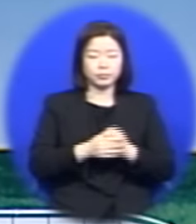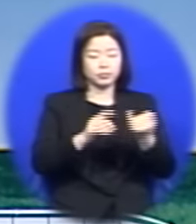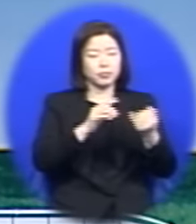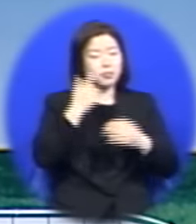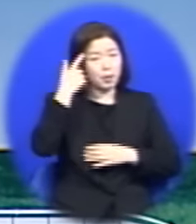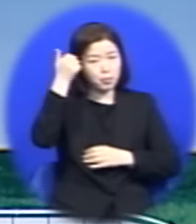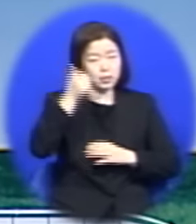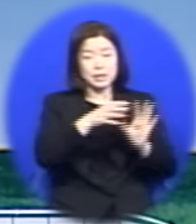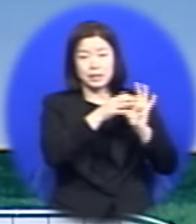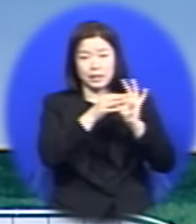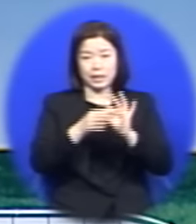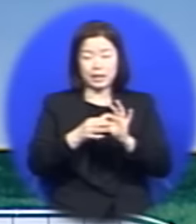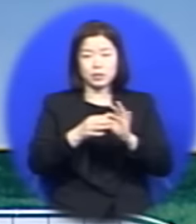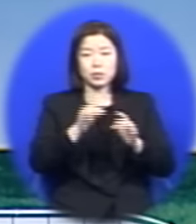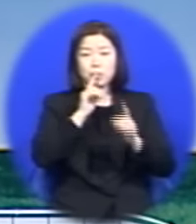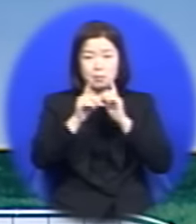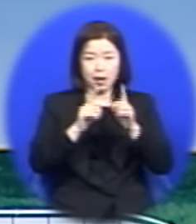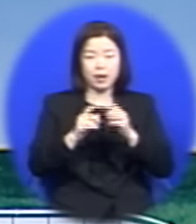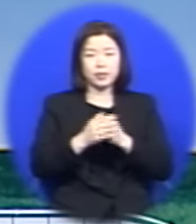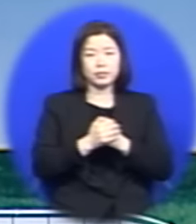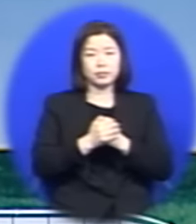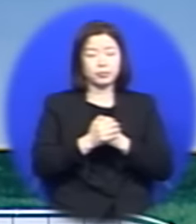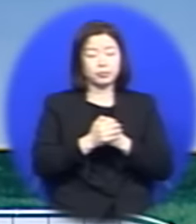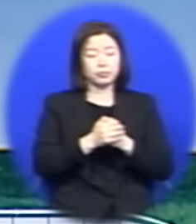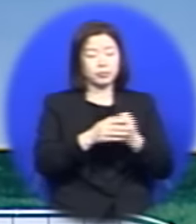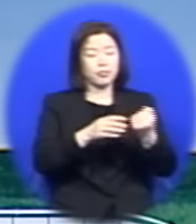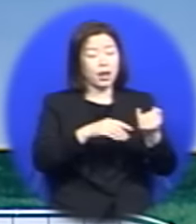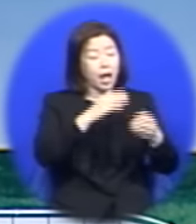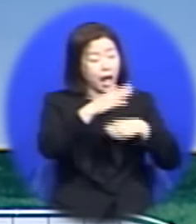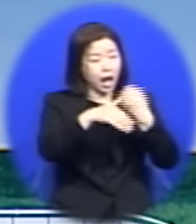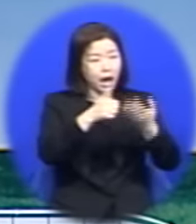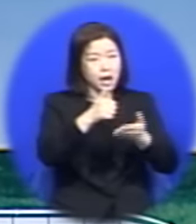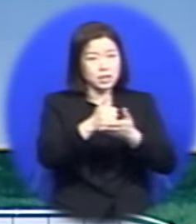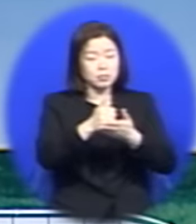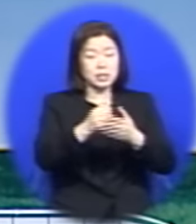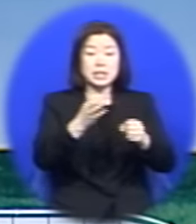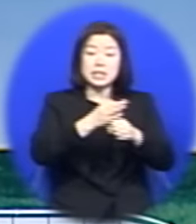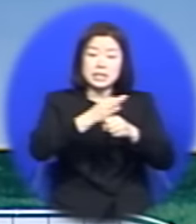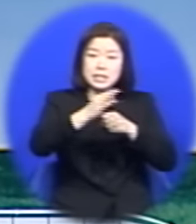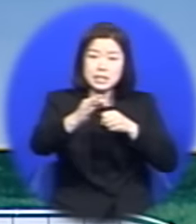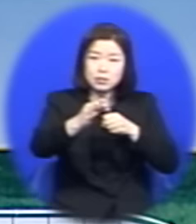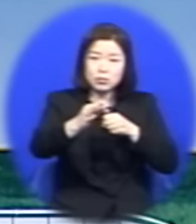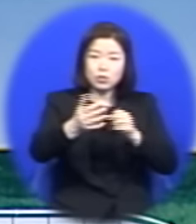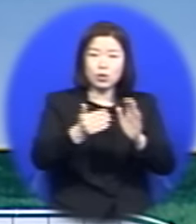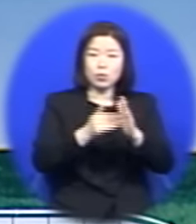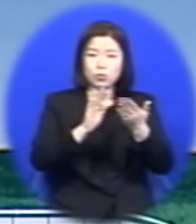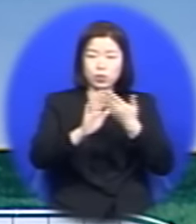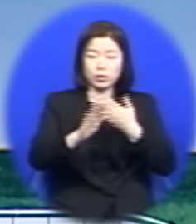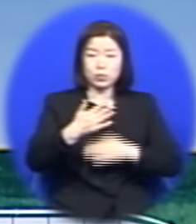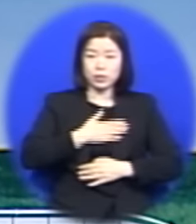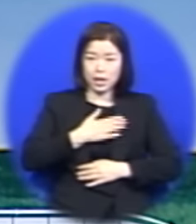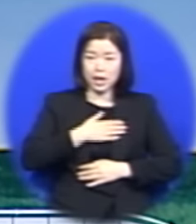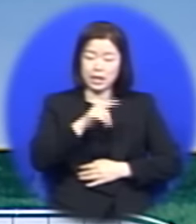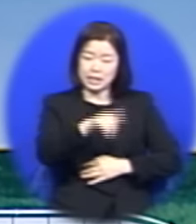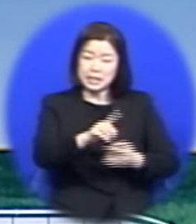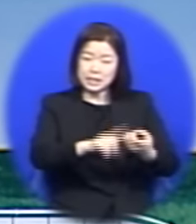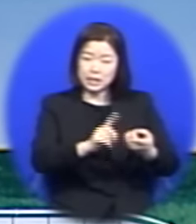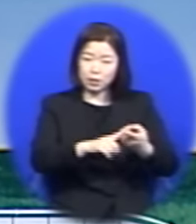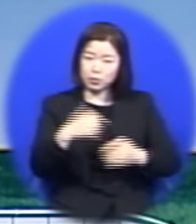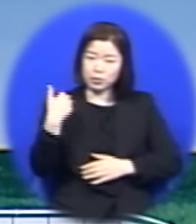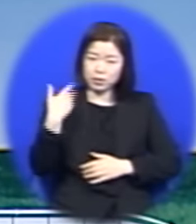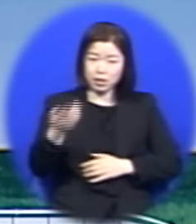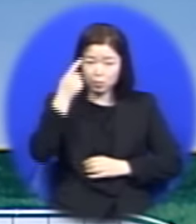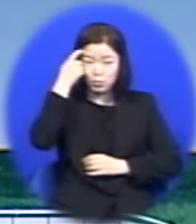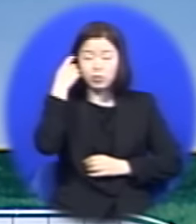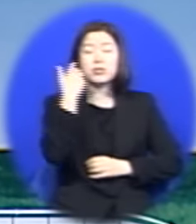목사님이 계속해서 이야기했습니다. 하나님이 10년 뒤에도 나를 이대로 내버려